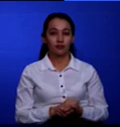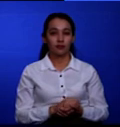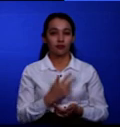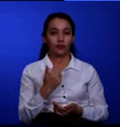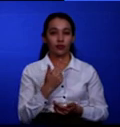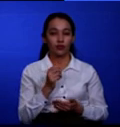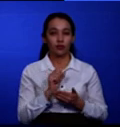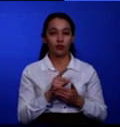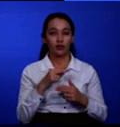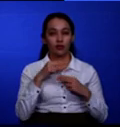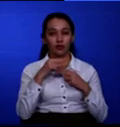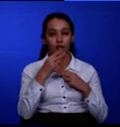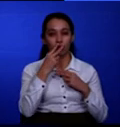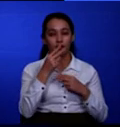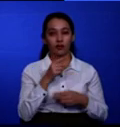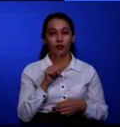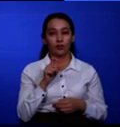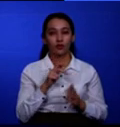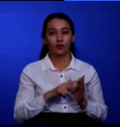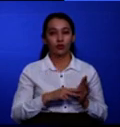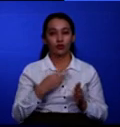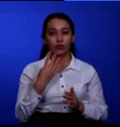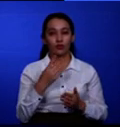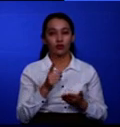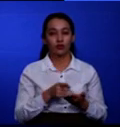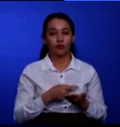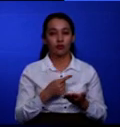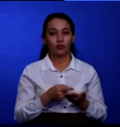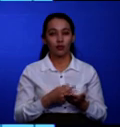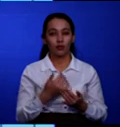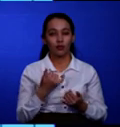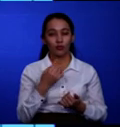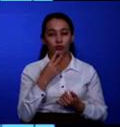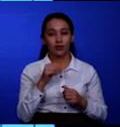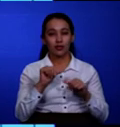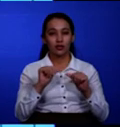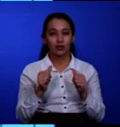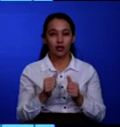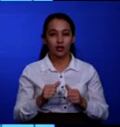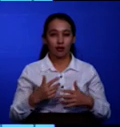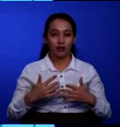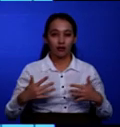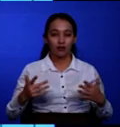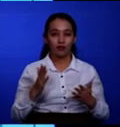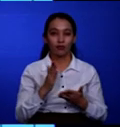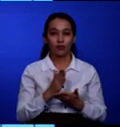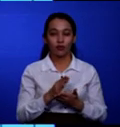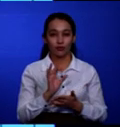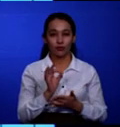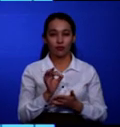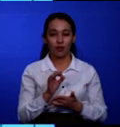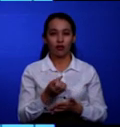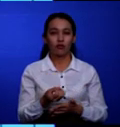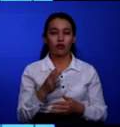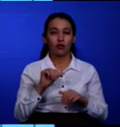3-chi misolga qarang. 184-chi bet. Bu yerda shakllar berilgan ekan, to'g'rimi bolajonlar? Nechta